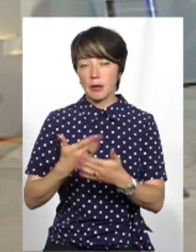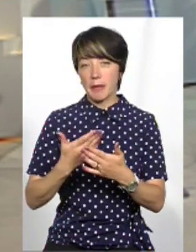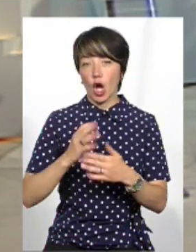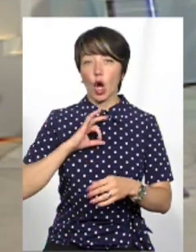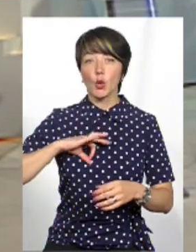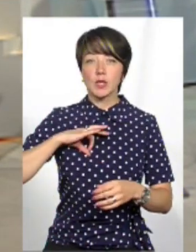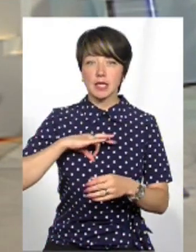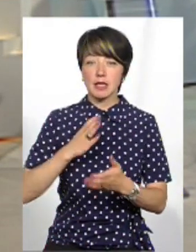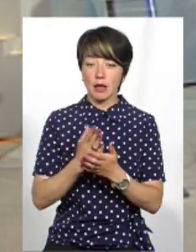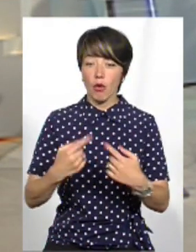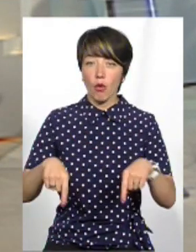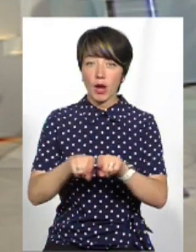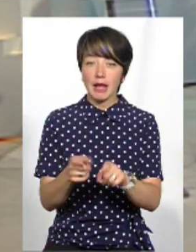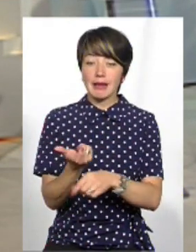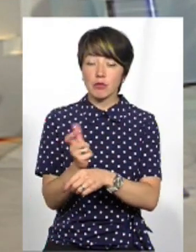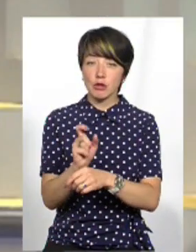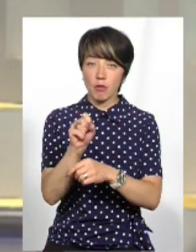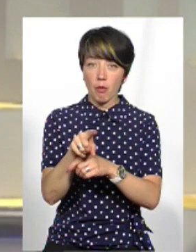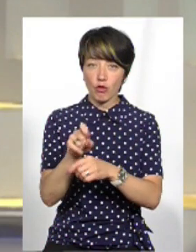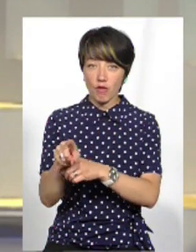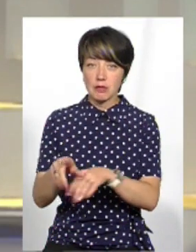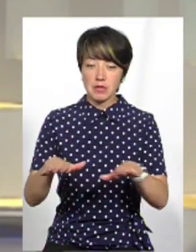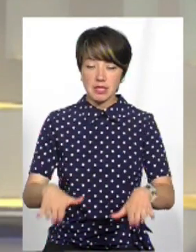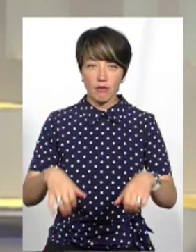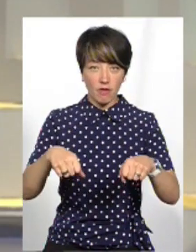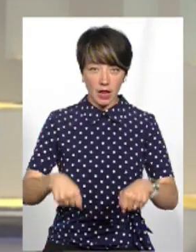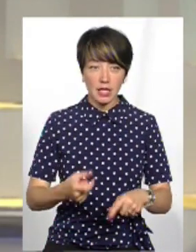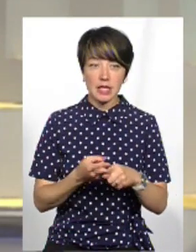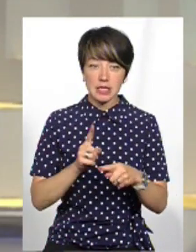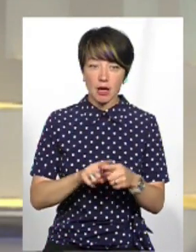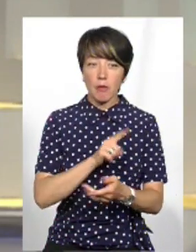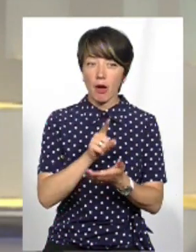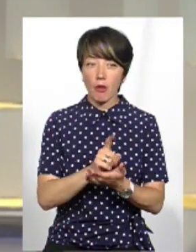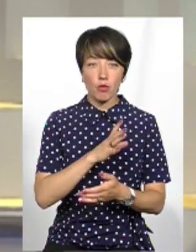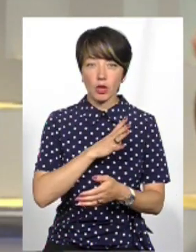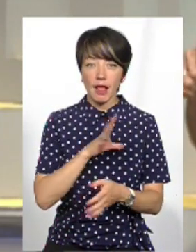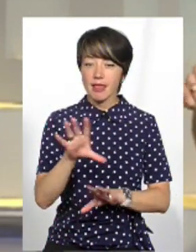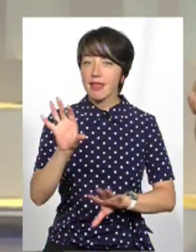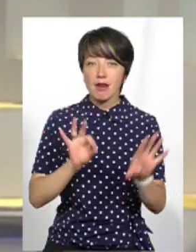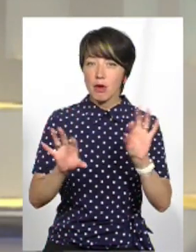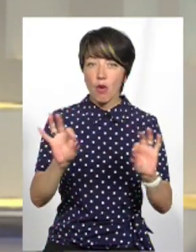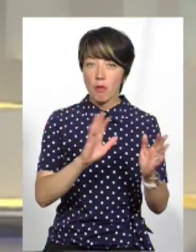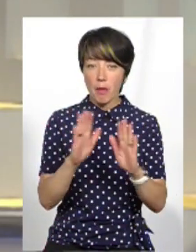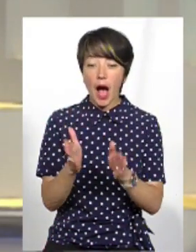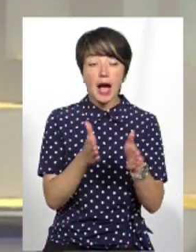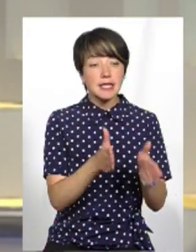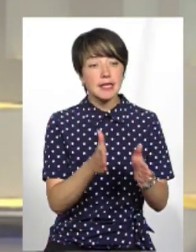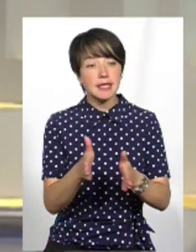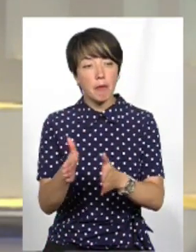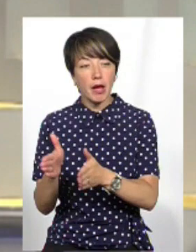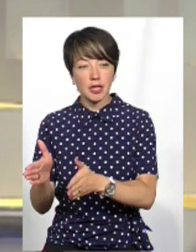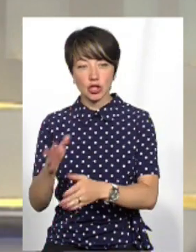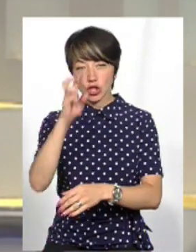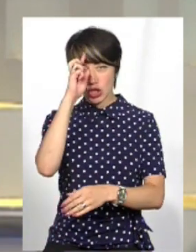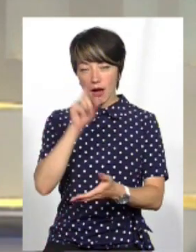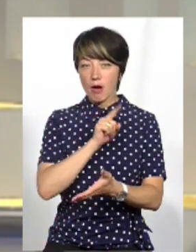наприклад, є одним з тих органів, який найбільше передає повноважень саме до органів місцевої влади. І оце має бути не вибірковими моментами, а систематично. Держава